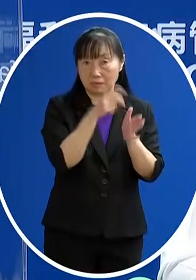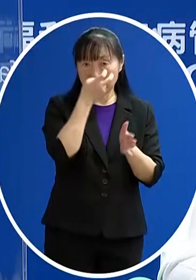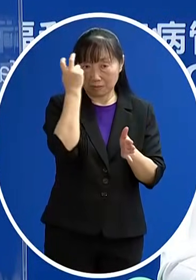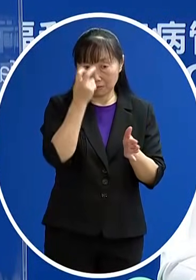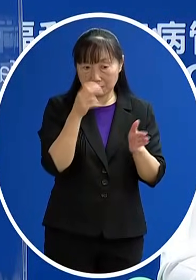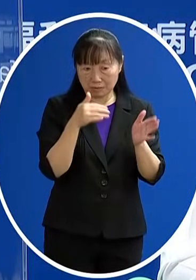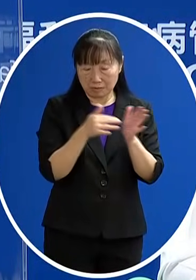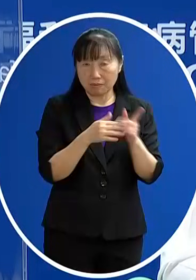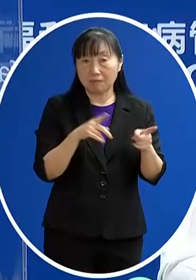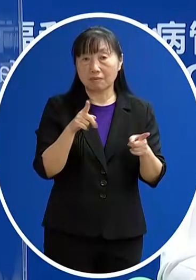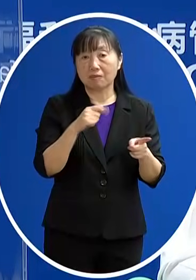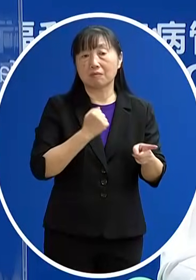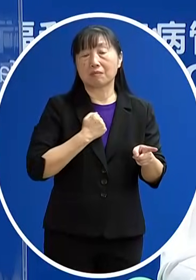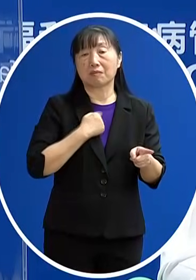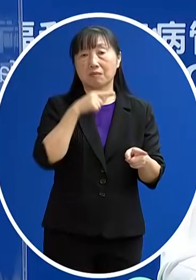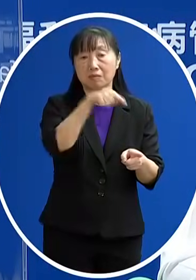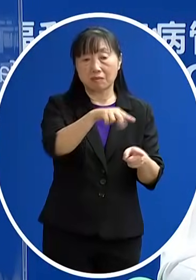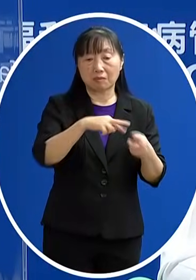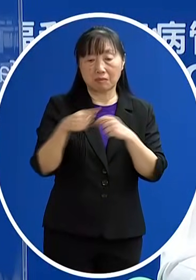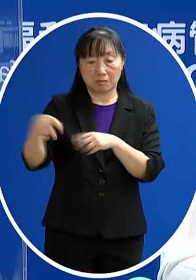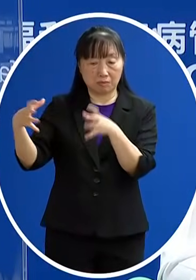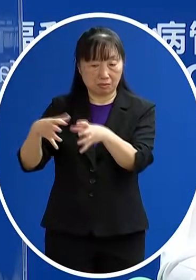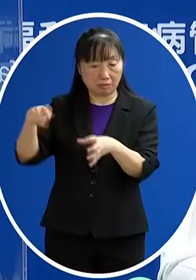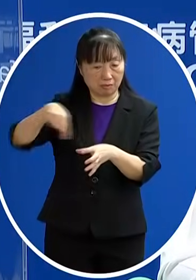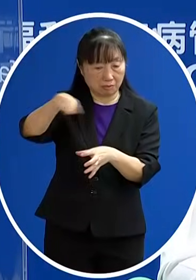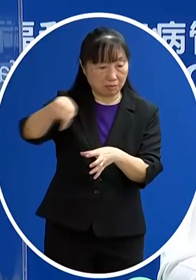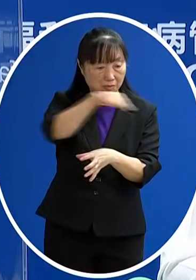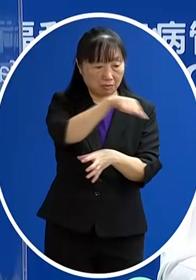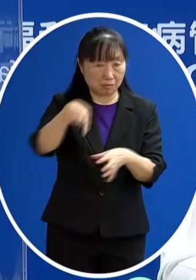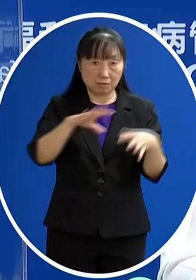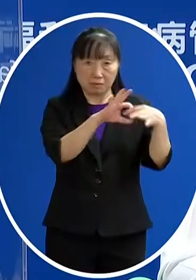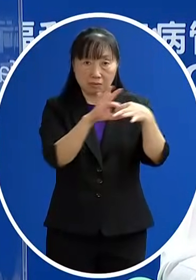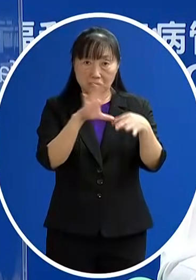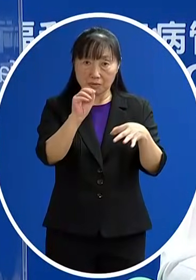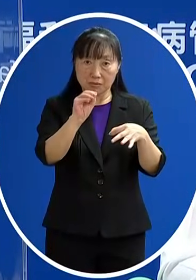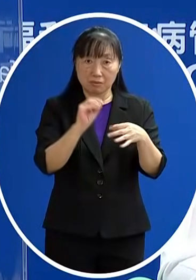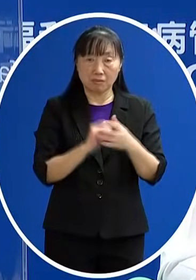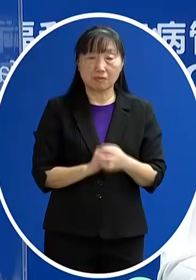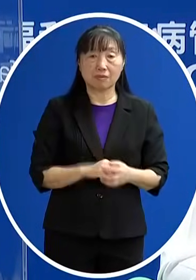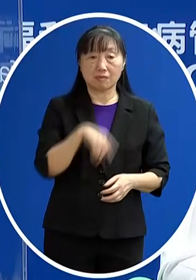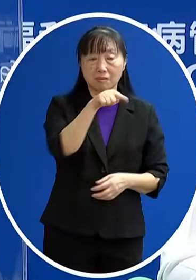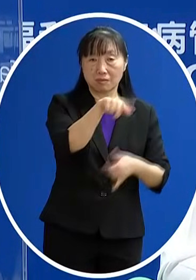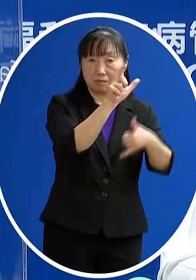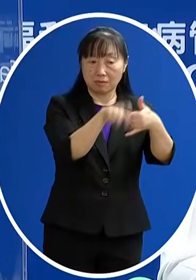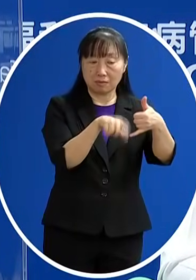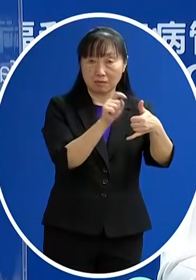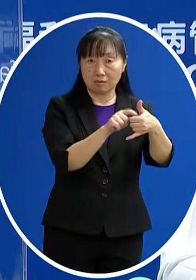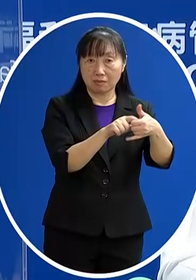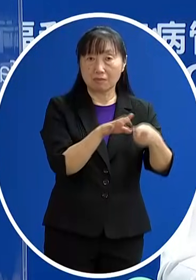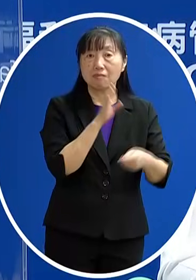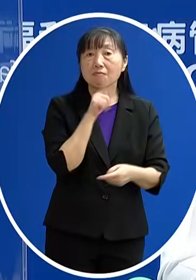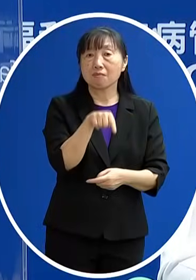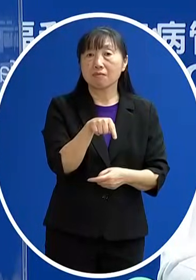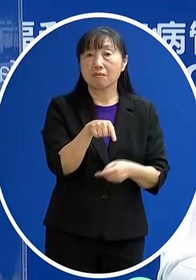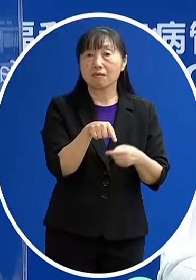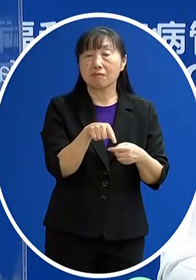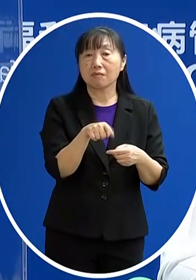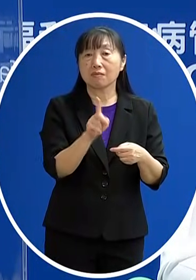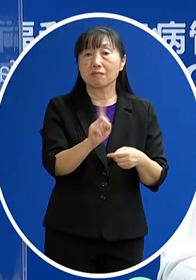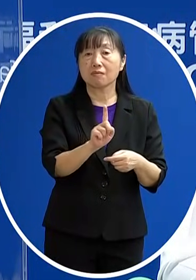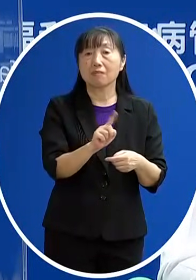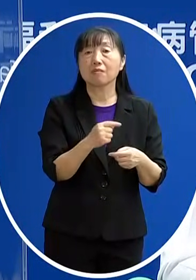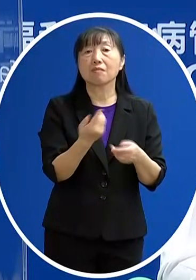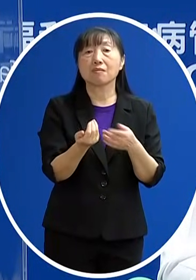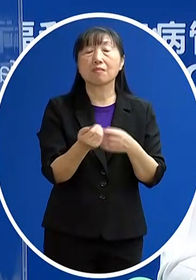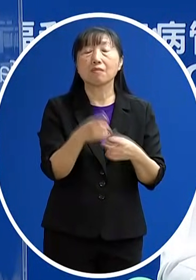厘清一下跟这个群聚的一个关系。那这个案子呢，它 最主要它是要准备